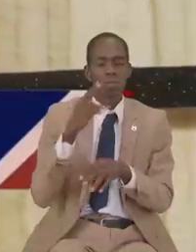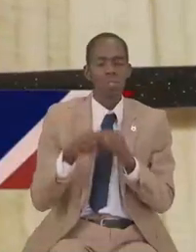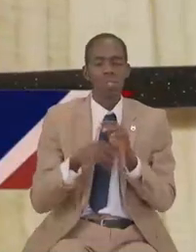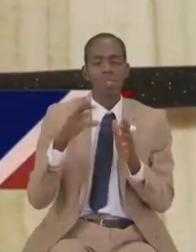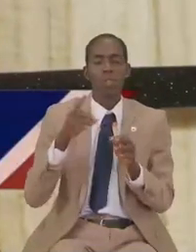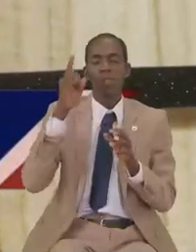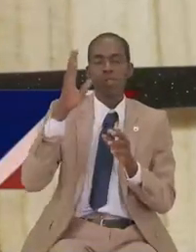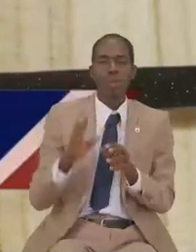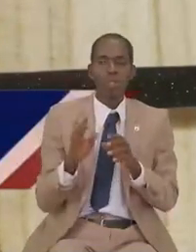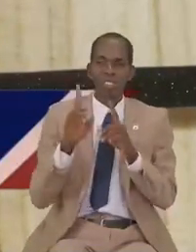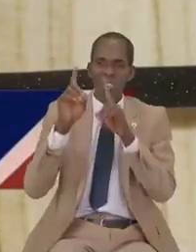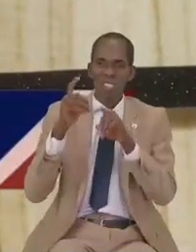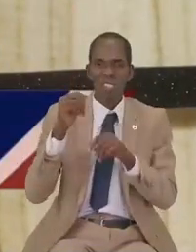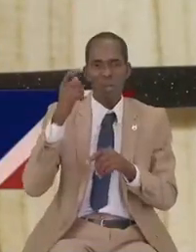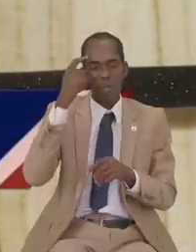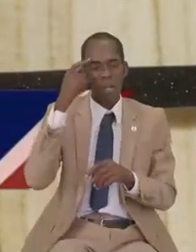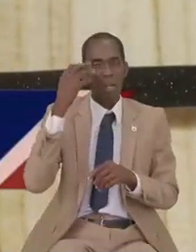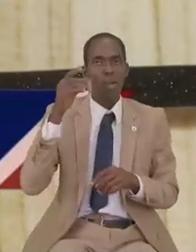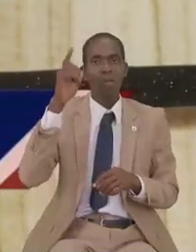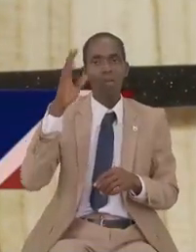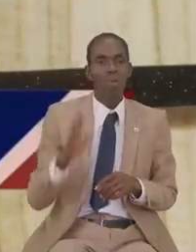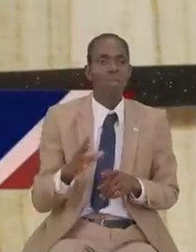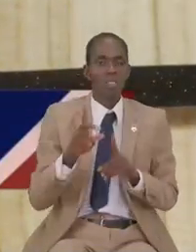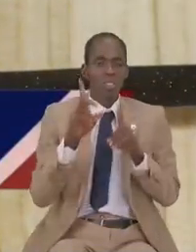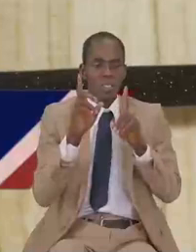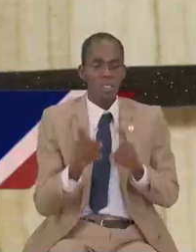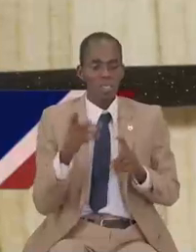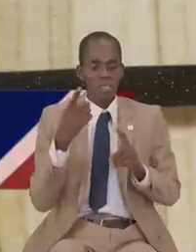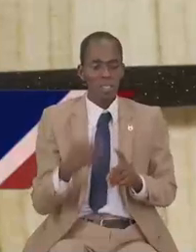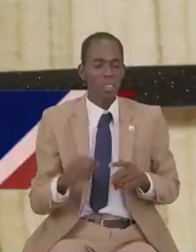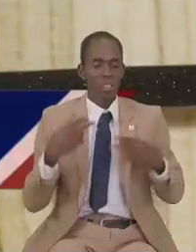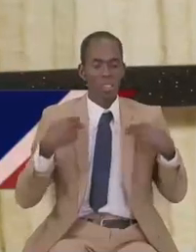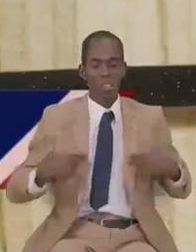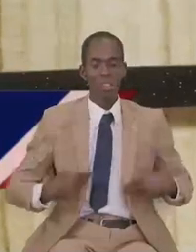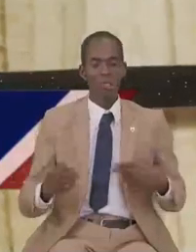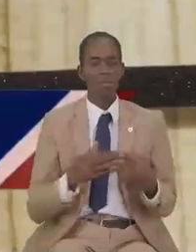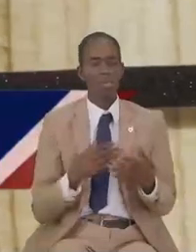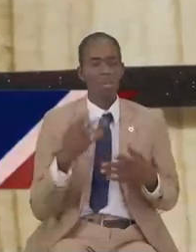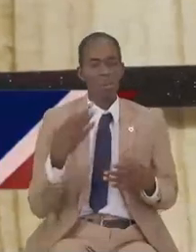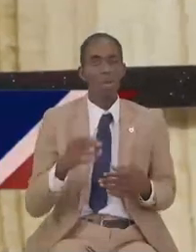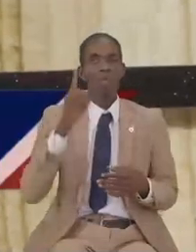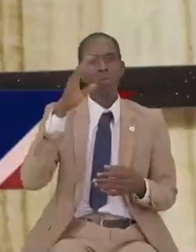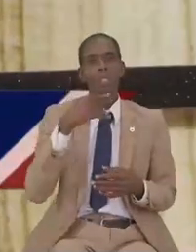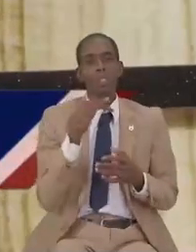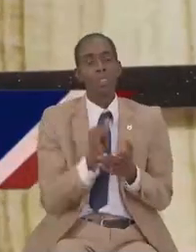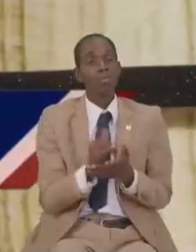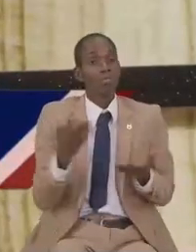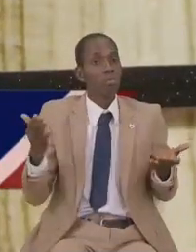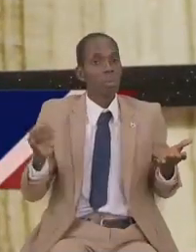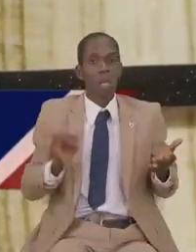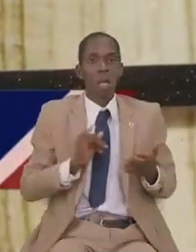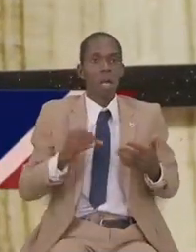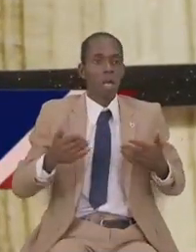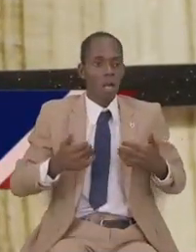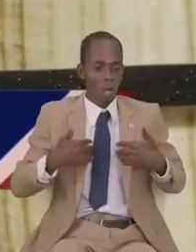l'authenticité de la loi de Dieu. On est en train d'essayer la sincérité de Dieu que oui, j'ai fait cela, je l'ai